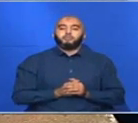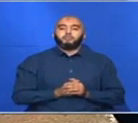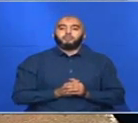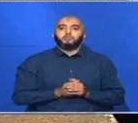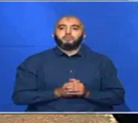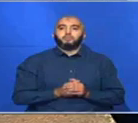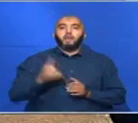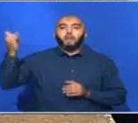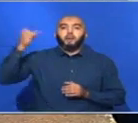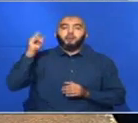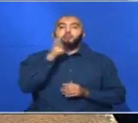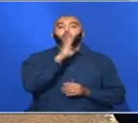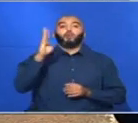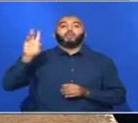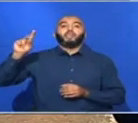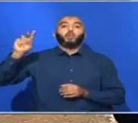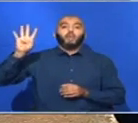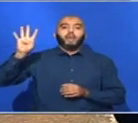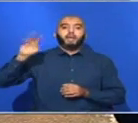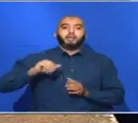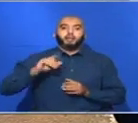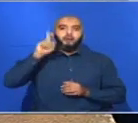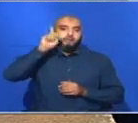ناس برج بوعريريج السيده فاطمه